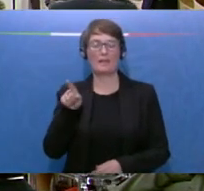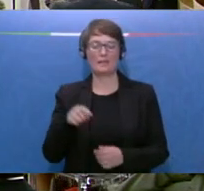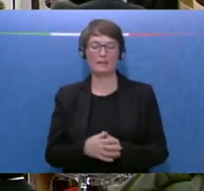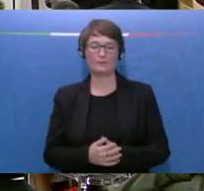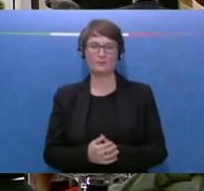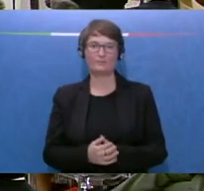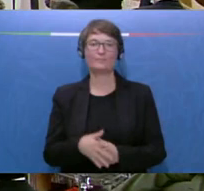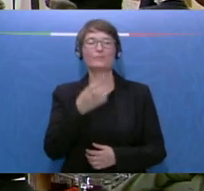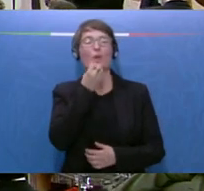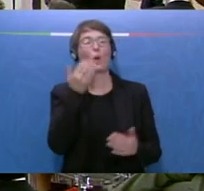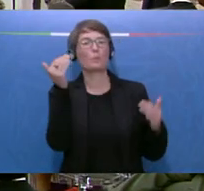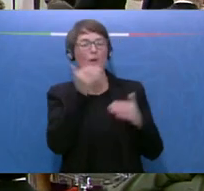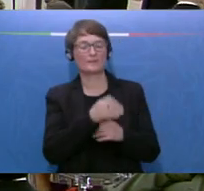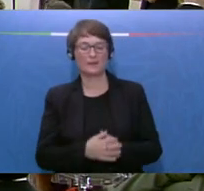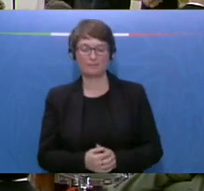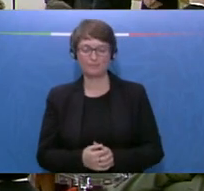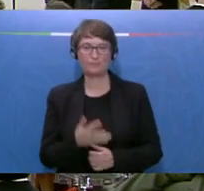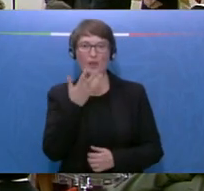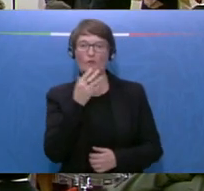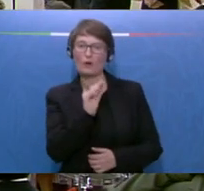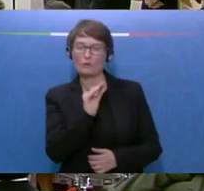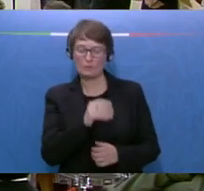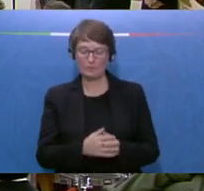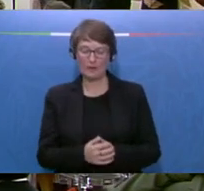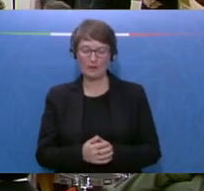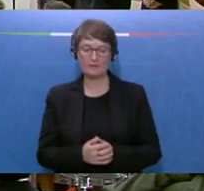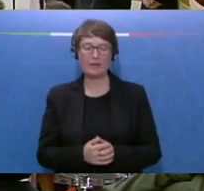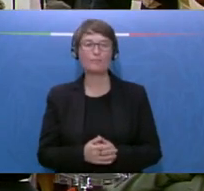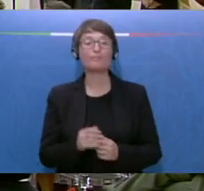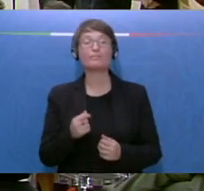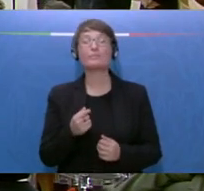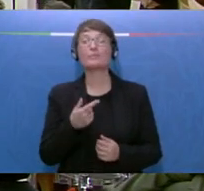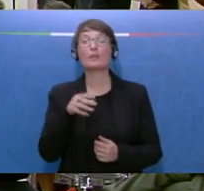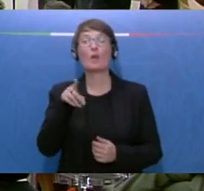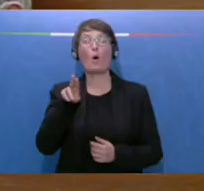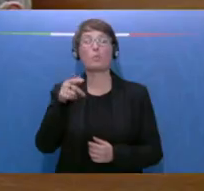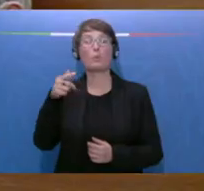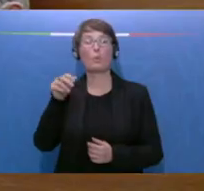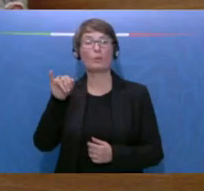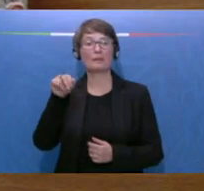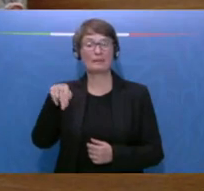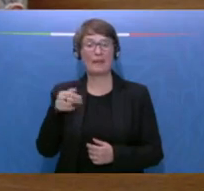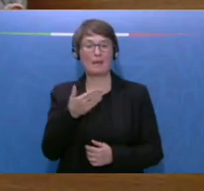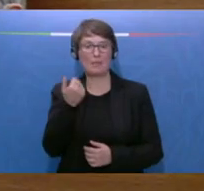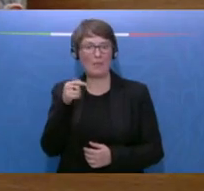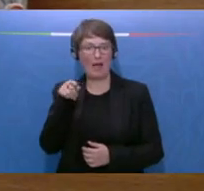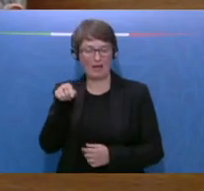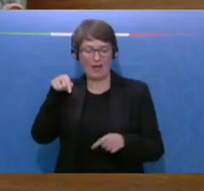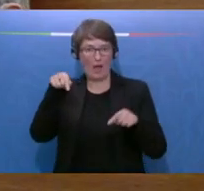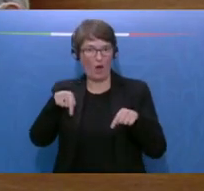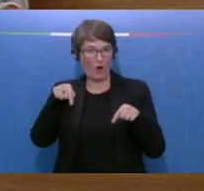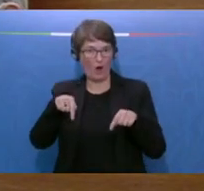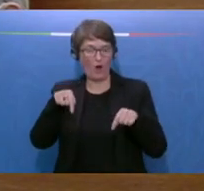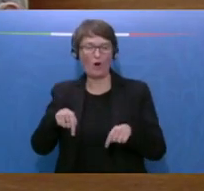buonasera volevo chiederle se l'assenza di putin oggi è in qualche modo legata al mancato invito